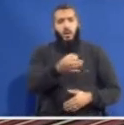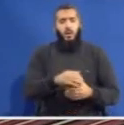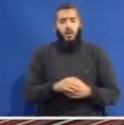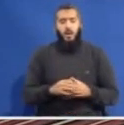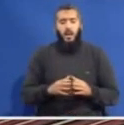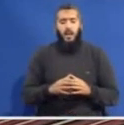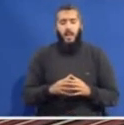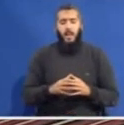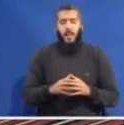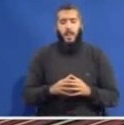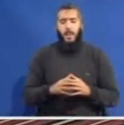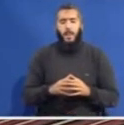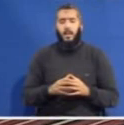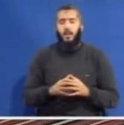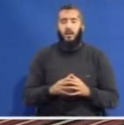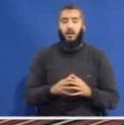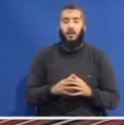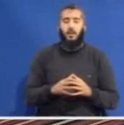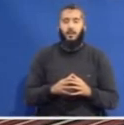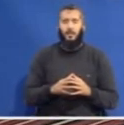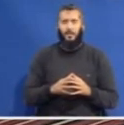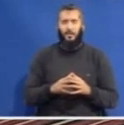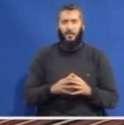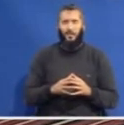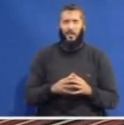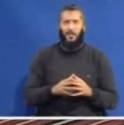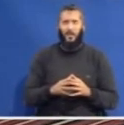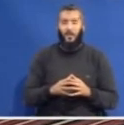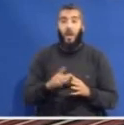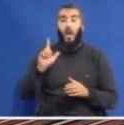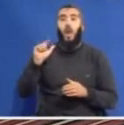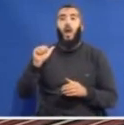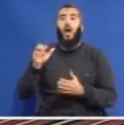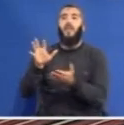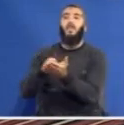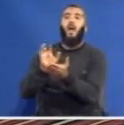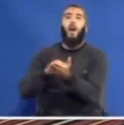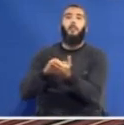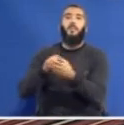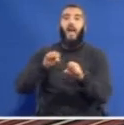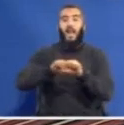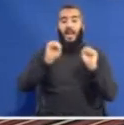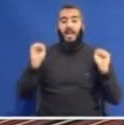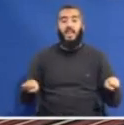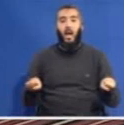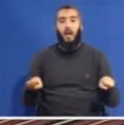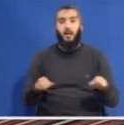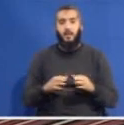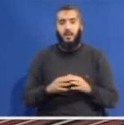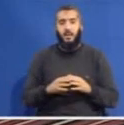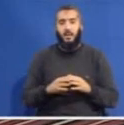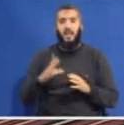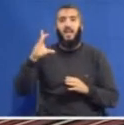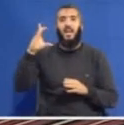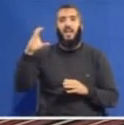هذه راحت في الغابات تاع لاكاداس. ايوه الغابات هذه تاع لاكاداس راحت